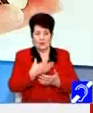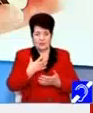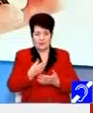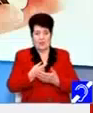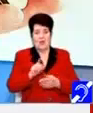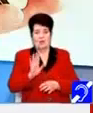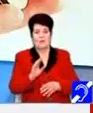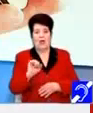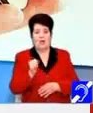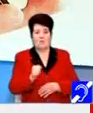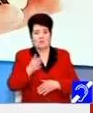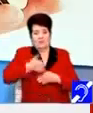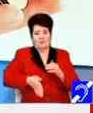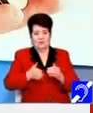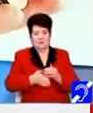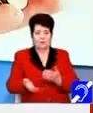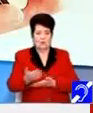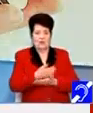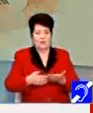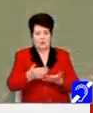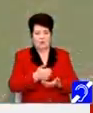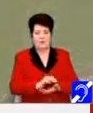august, adică la sfârșitul perioadei de recoltă.